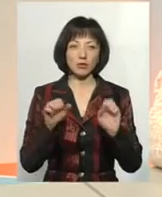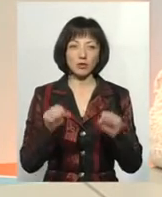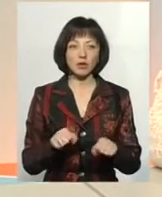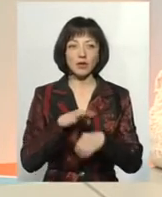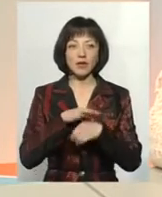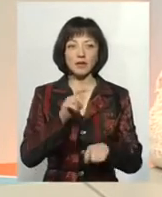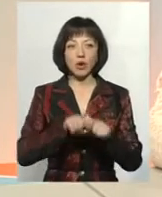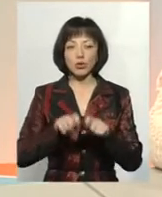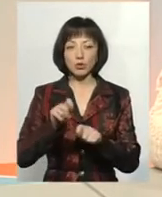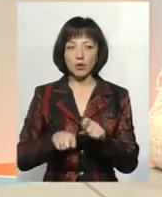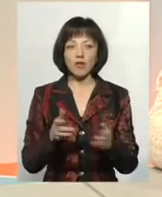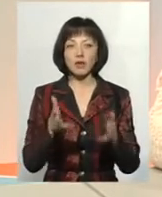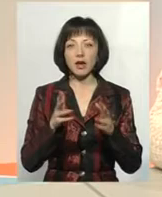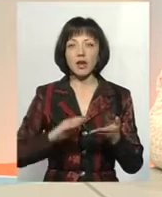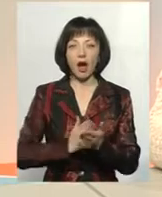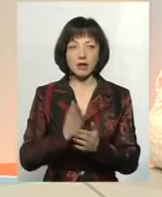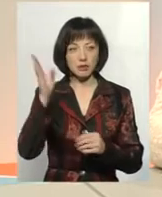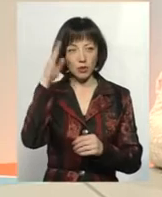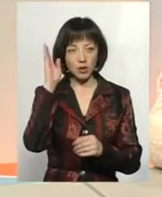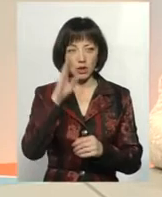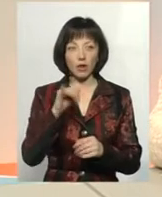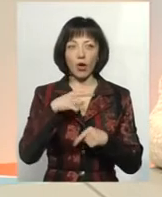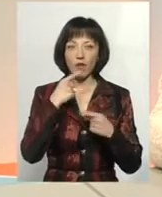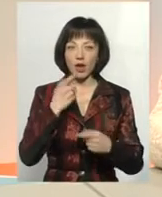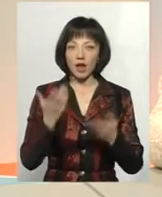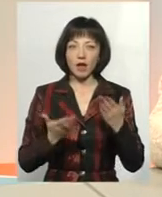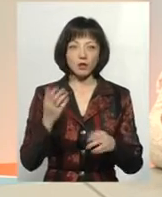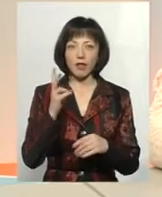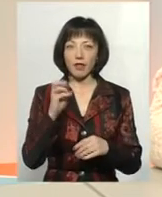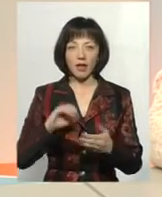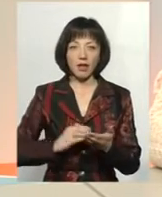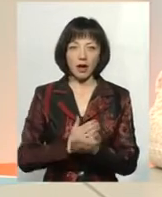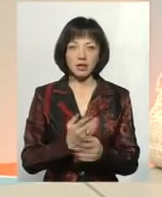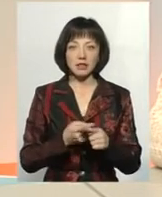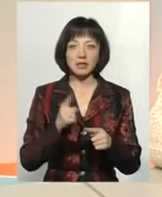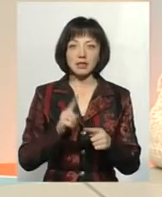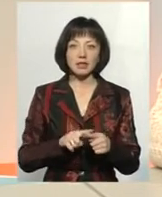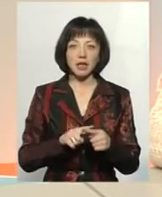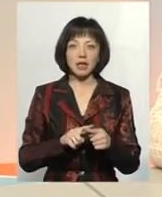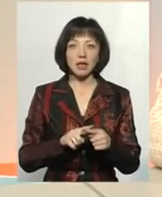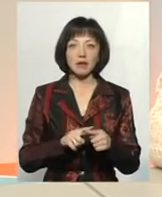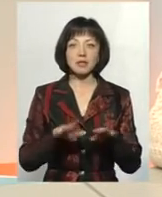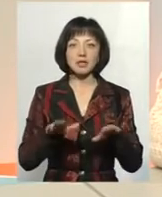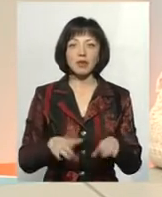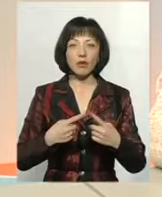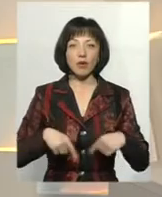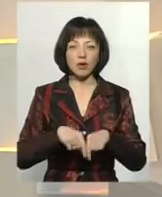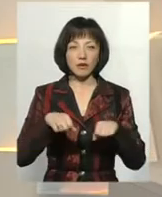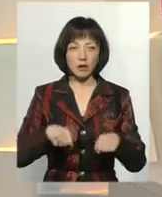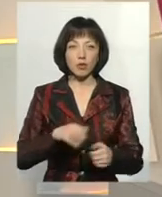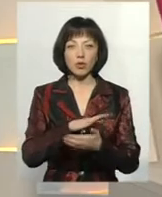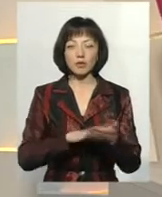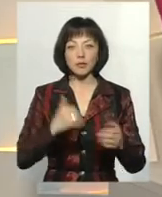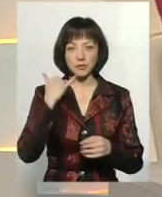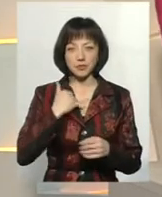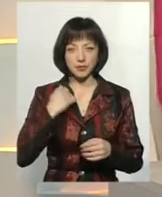вівся контроль, виявляли якість води в них і говорили, якщо десь неякісна, про це повідомляли місцеві органи влади. Пані Ірино, я перепрошую, ми продовжимо. У